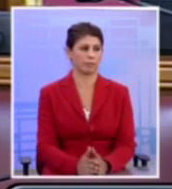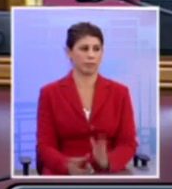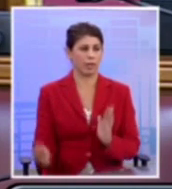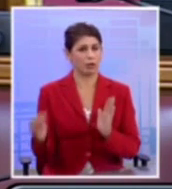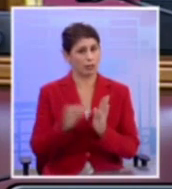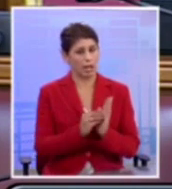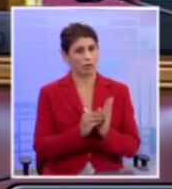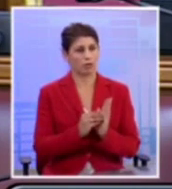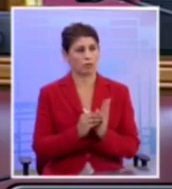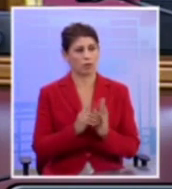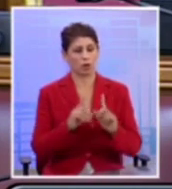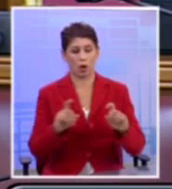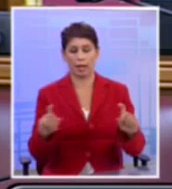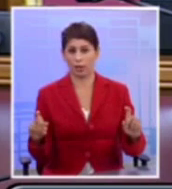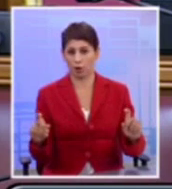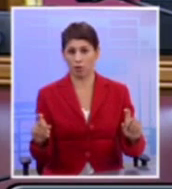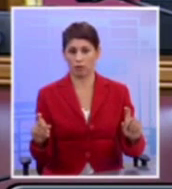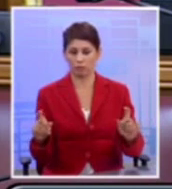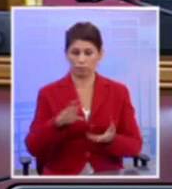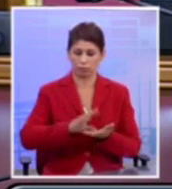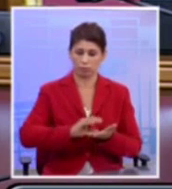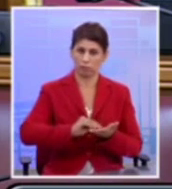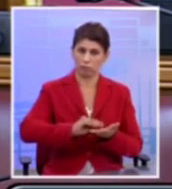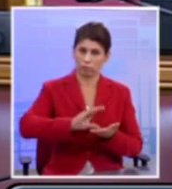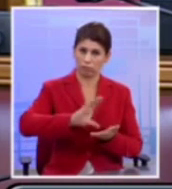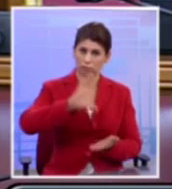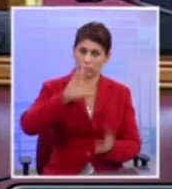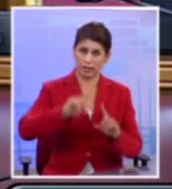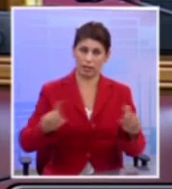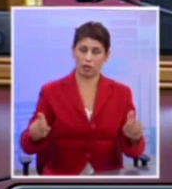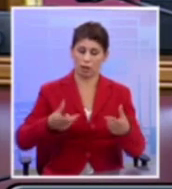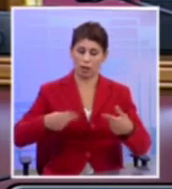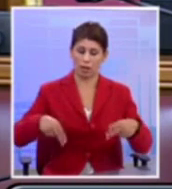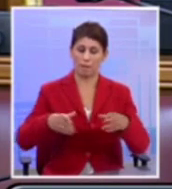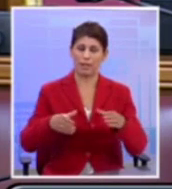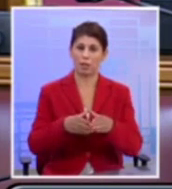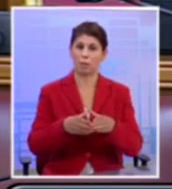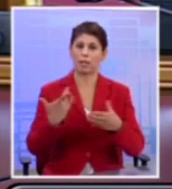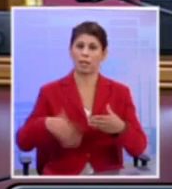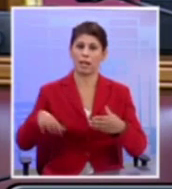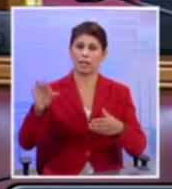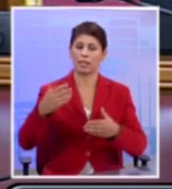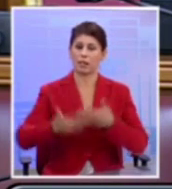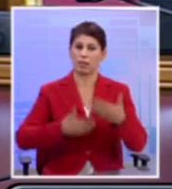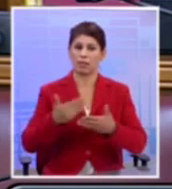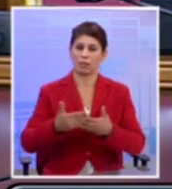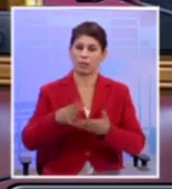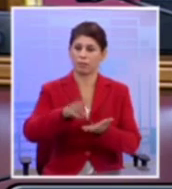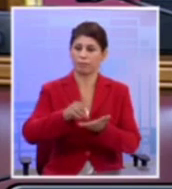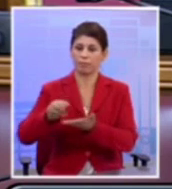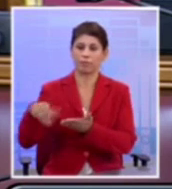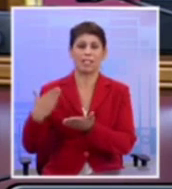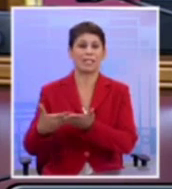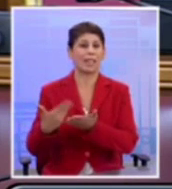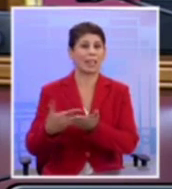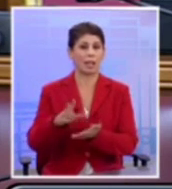εντάξουμε στο υλικό το οποίο συγκεντρώνουμε. Η Επιτροπή έχει ξεκινήσει μια διαδικασία συγκέντρωσης